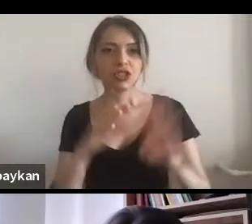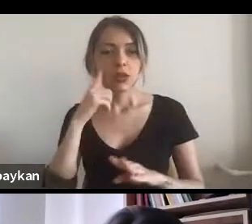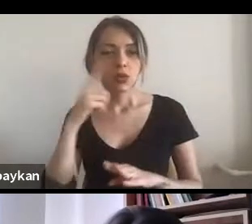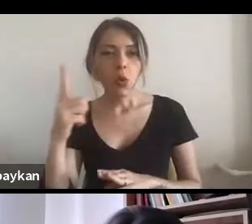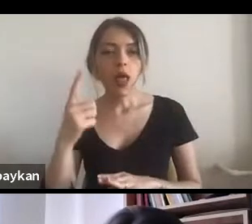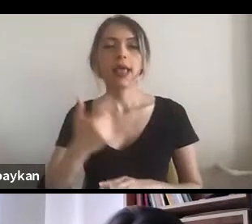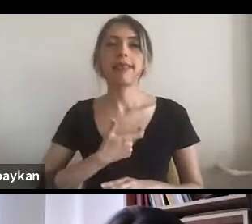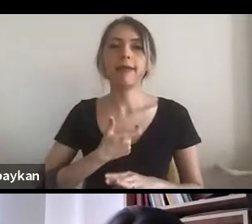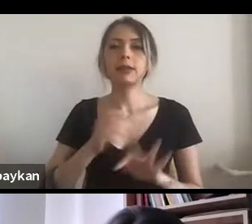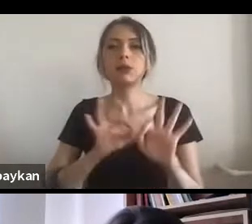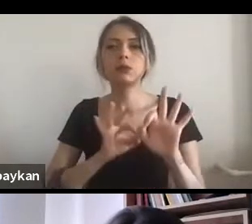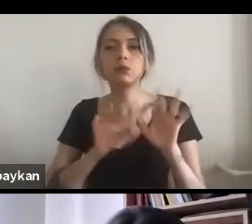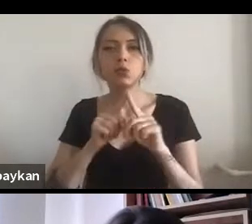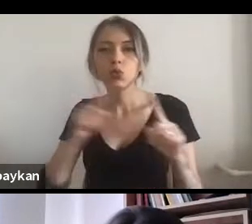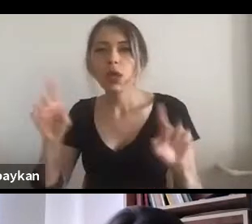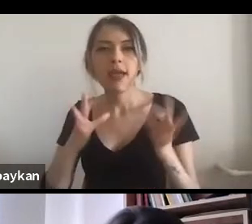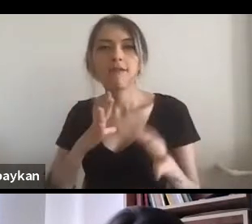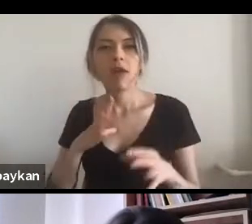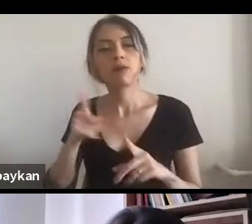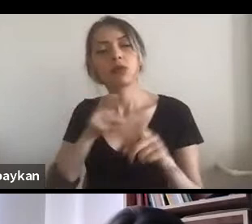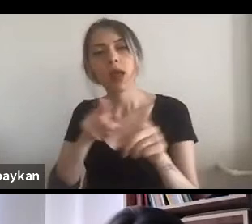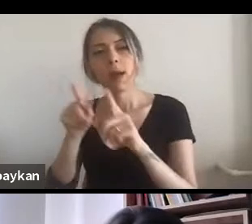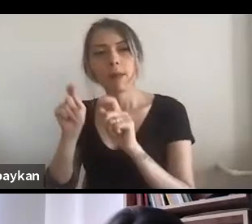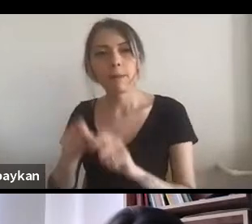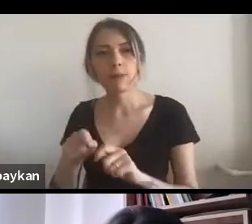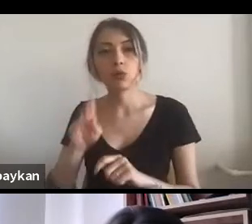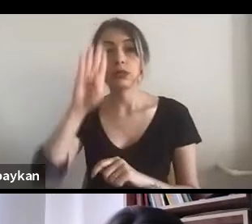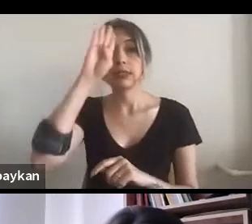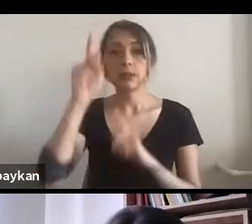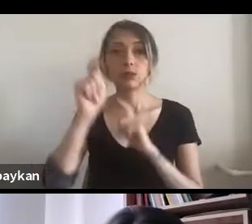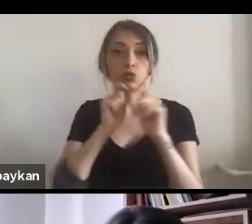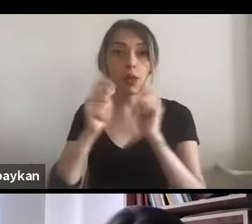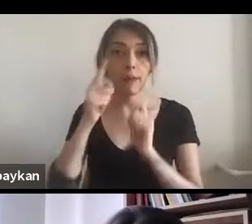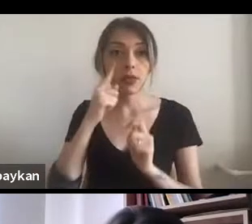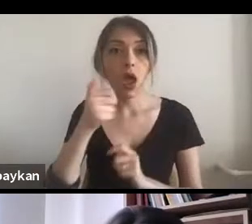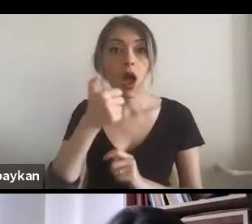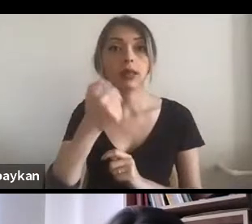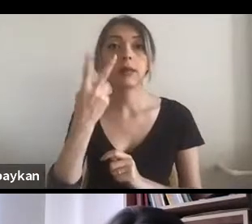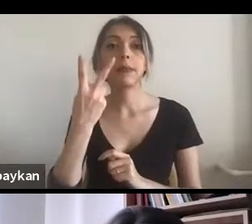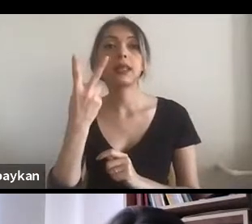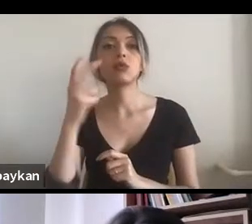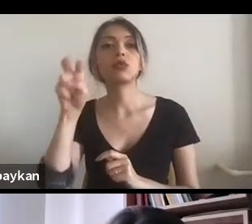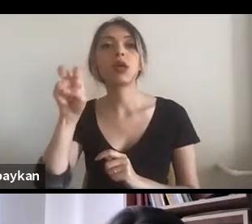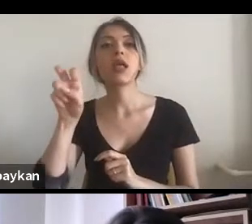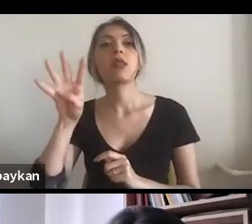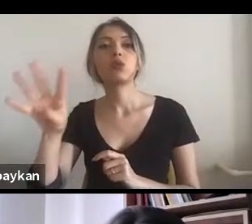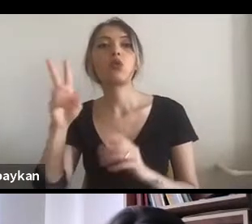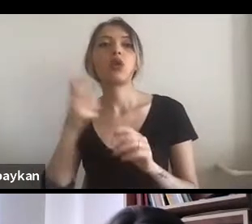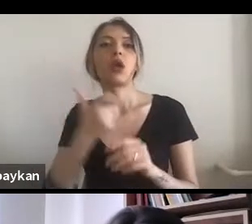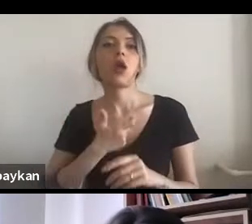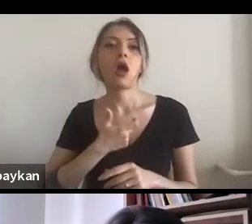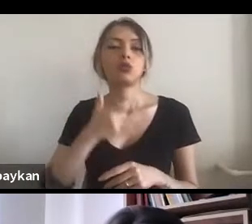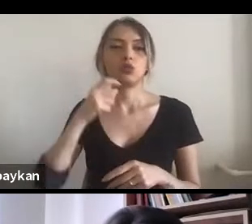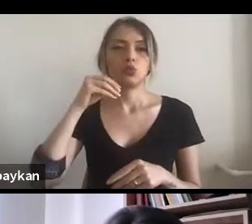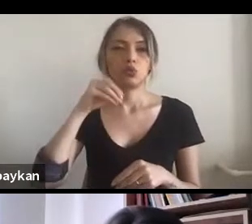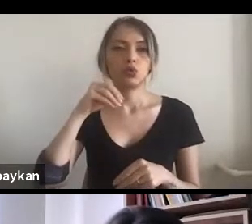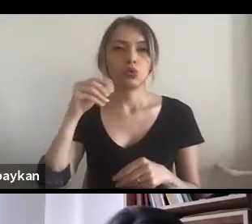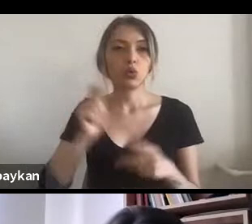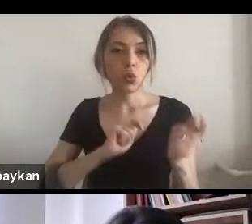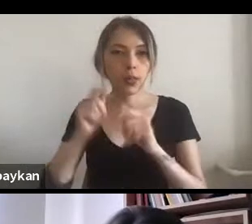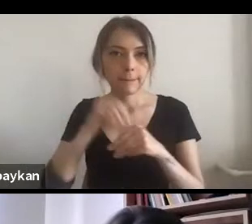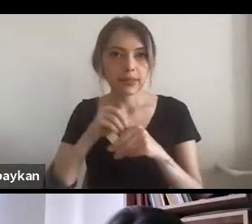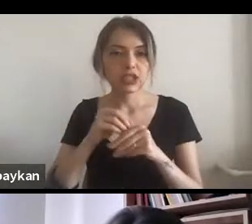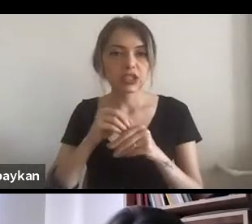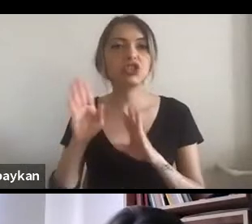takip ediyoruz. İstanbul Sözleşmesi ve bağlamında 6.284 nolu kanunun uygulanması için savunuculuk ve